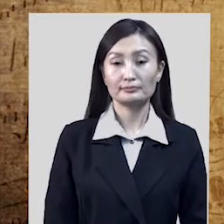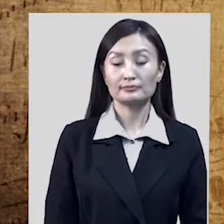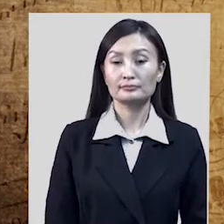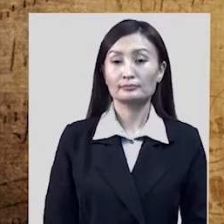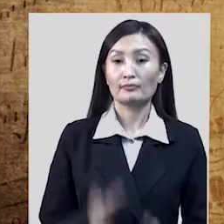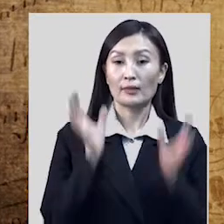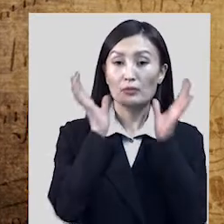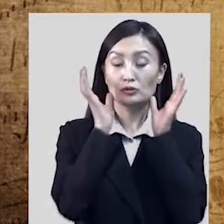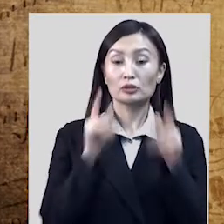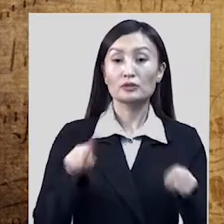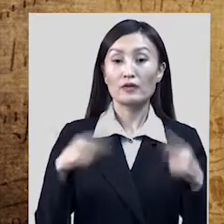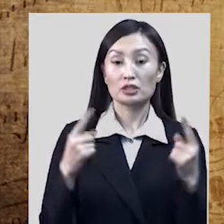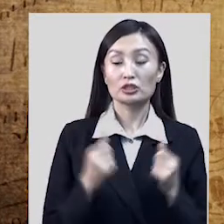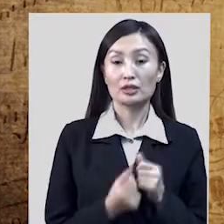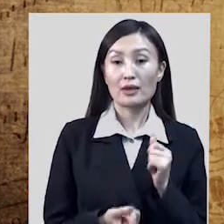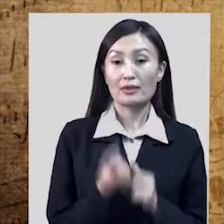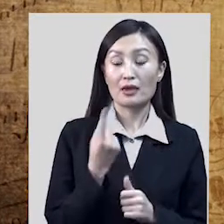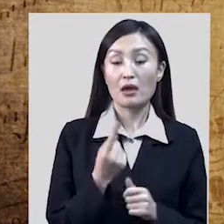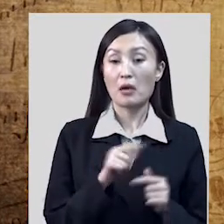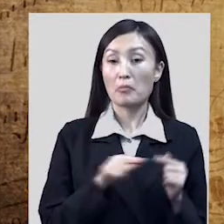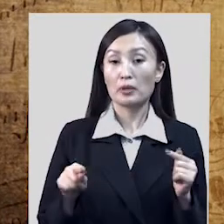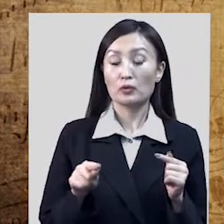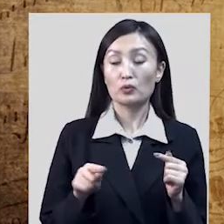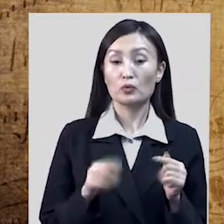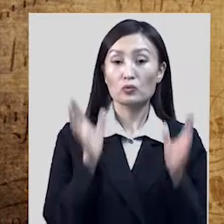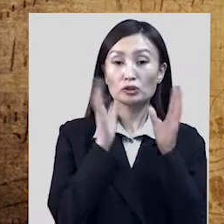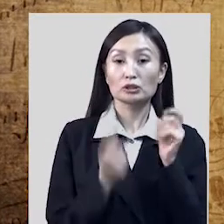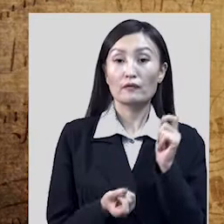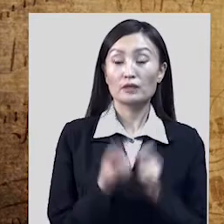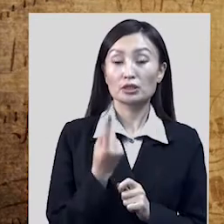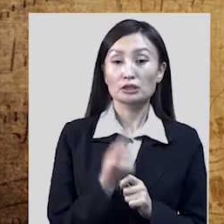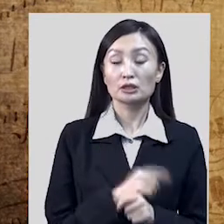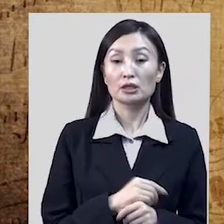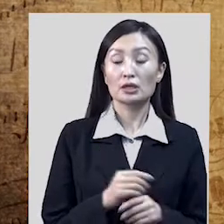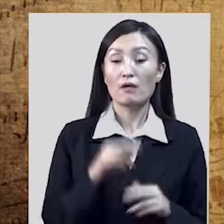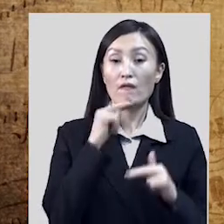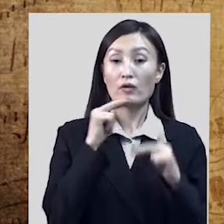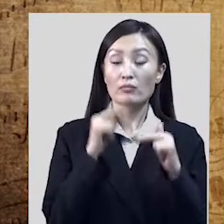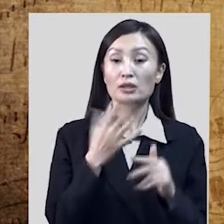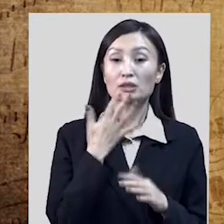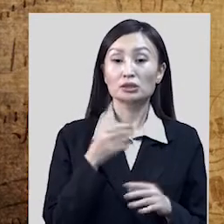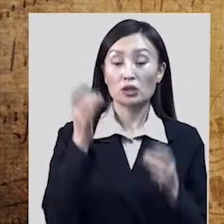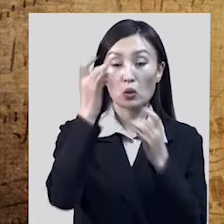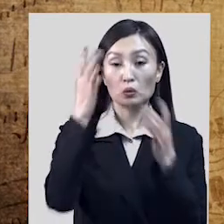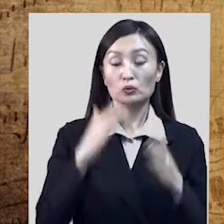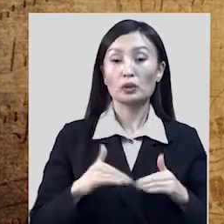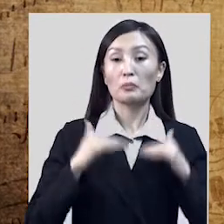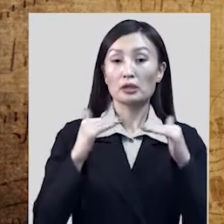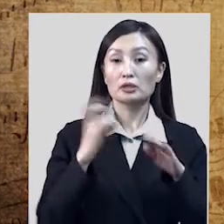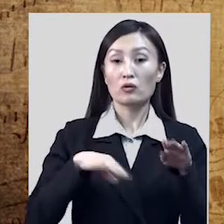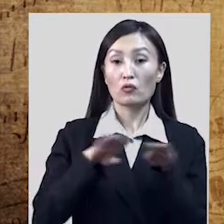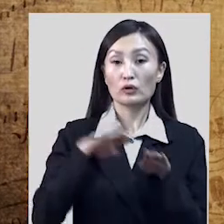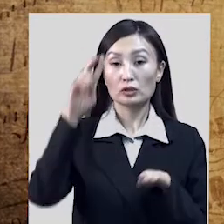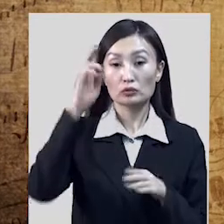мусульманское возрождение вперед мусульманского возрождения внимание к развитию национальной культуры поднялось на уровень